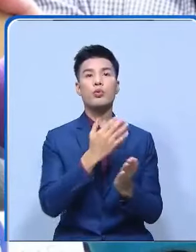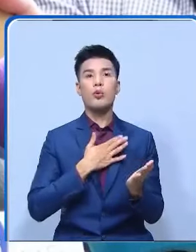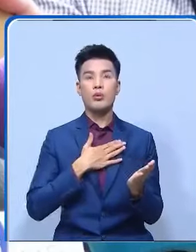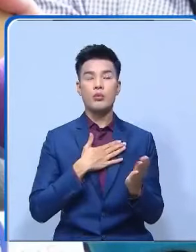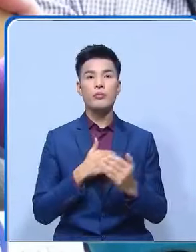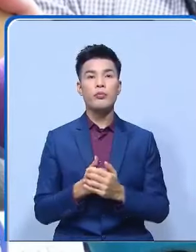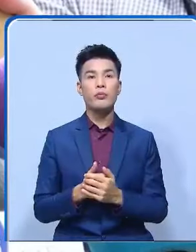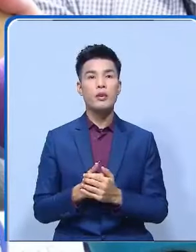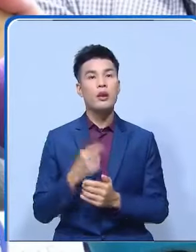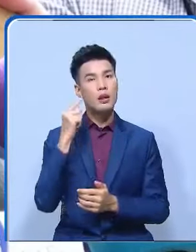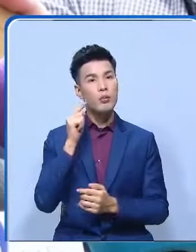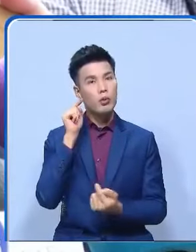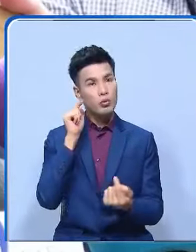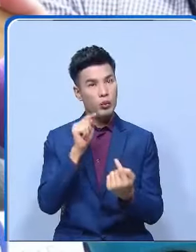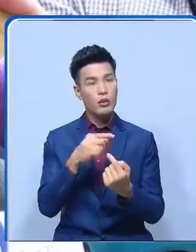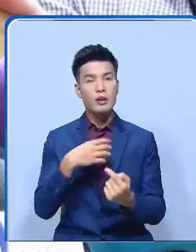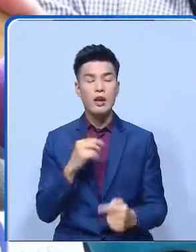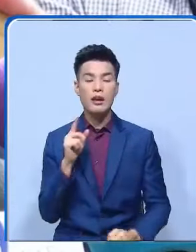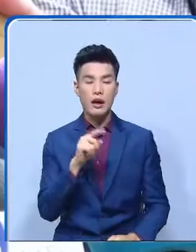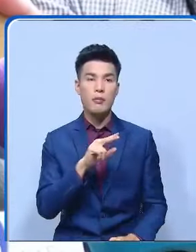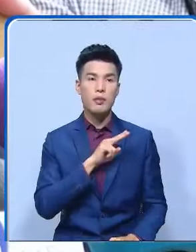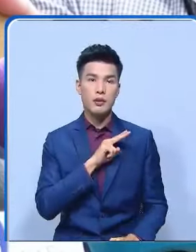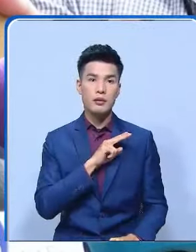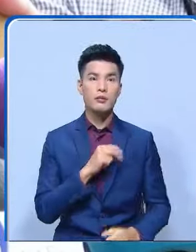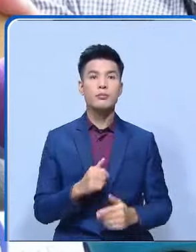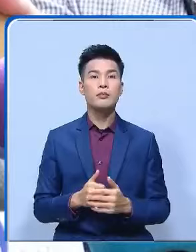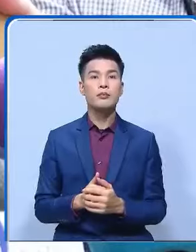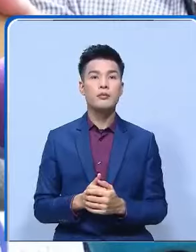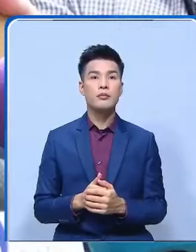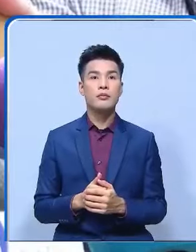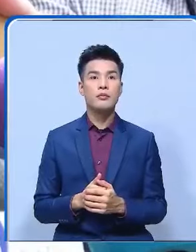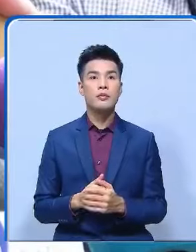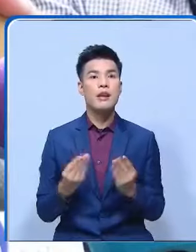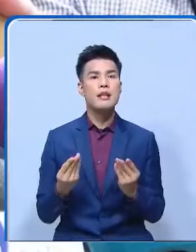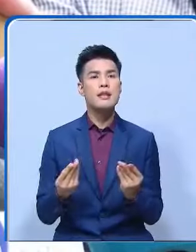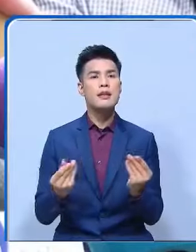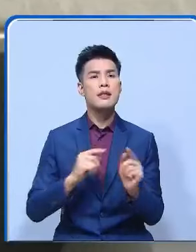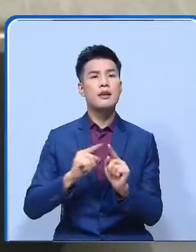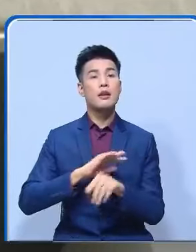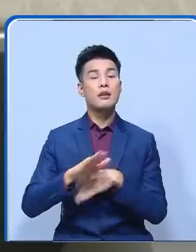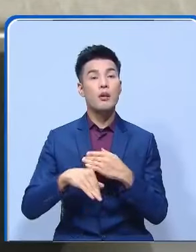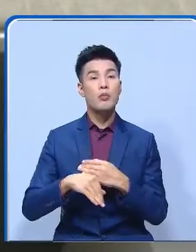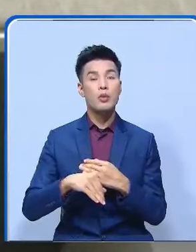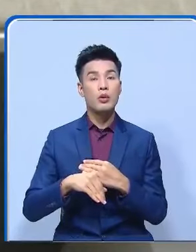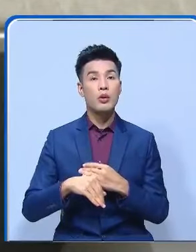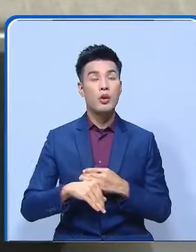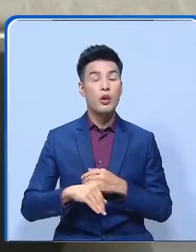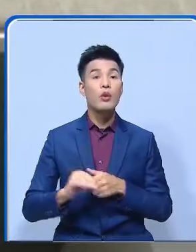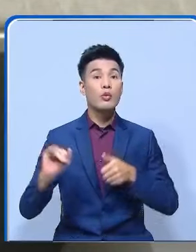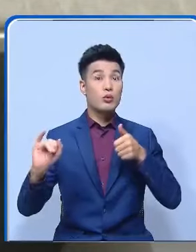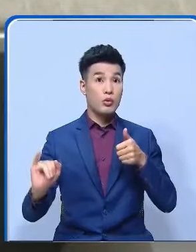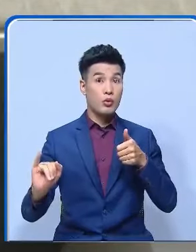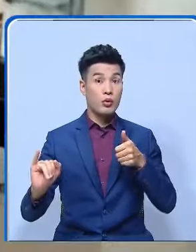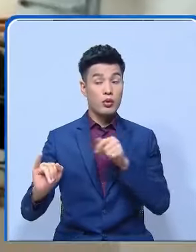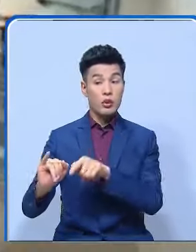ก็ประสงค์ที่อยากจะถามความเองด้วยนะฮะ ในรายละเอียดเนี่ยคดีนี้ทั้งโจทก์เสนอซักถาม10ปากส่วนพยานฝั่งจำเล